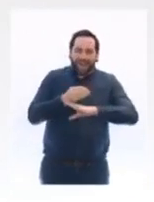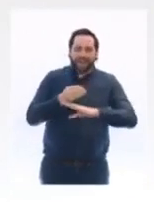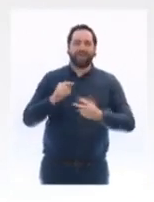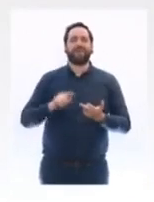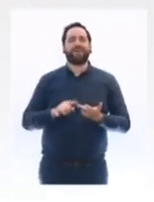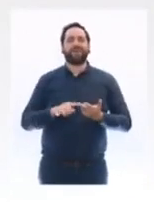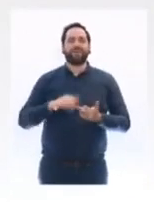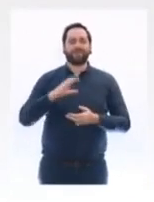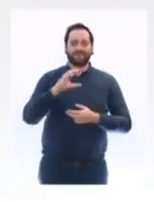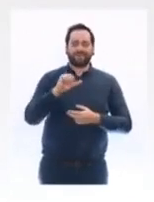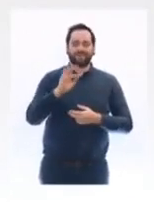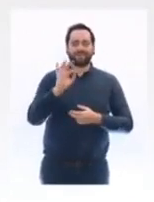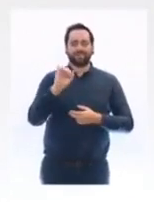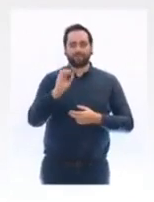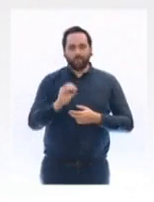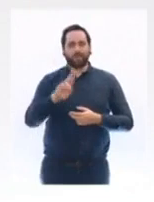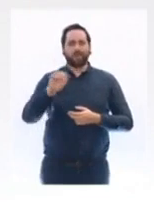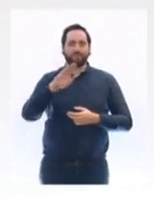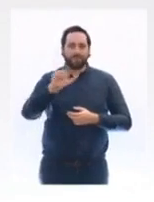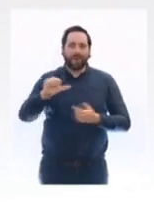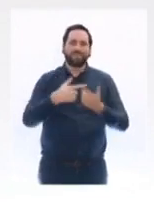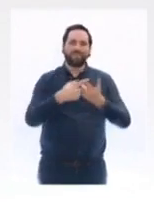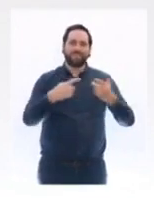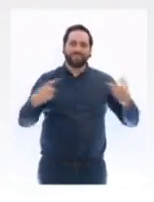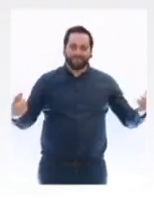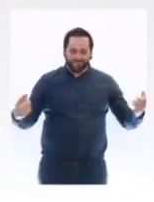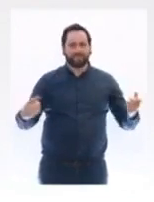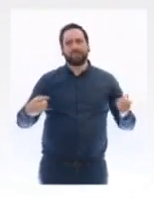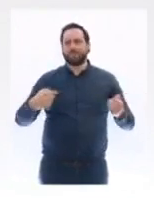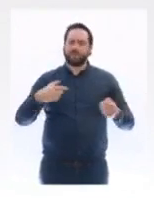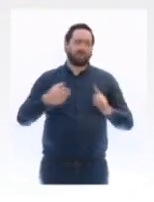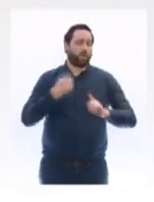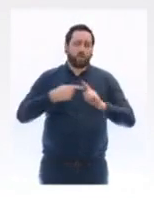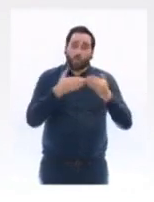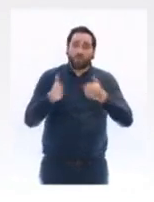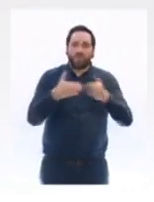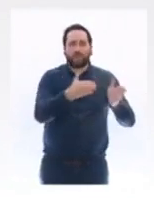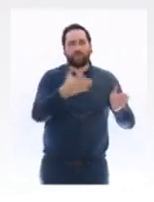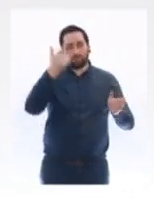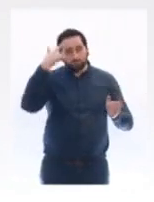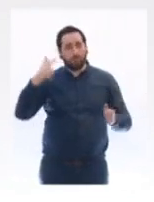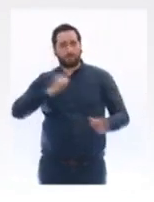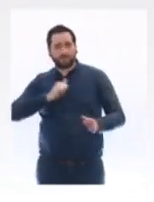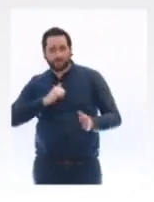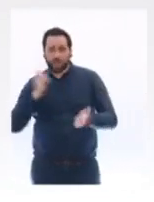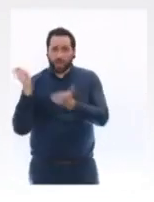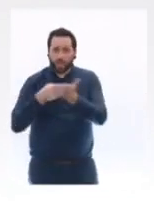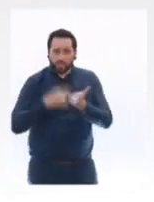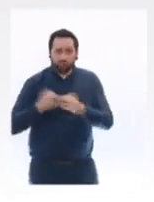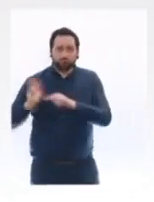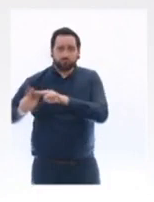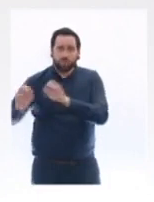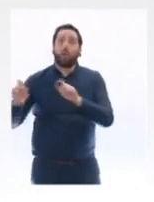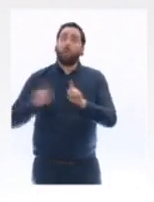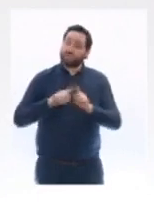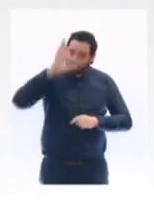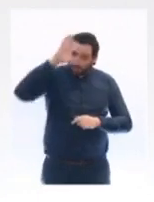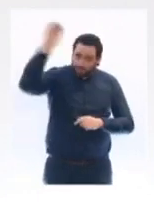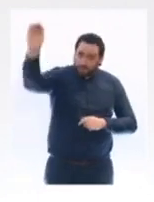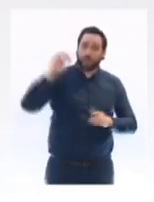d'études restent ouverts et que les ingénieurs puissent s'y rendre. Pour le secteur aéronautique comme pour le secteur automobile, ces points-là sont